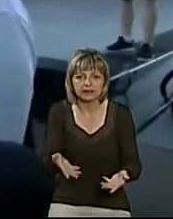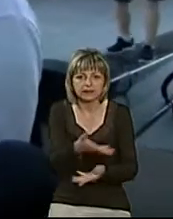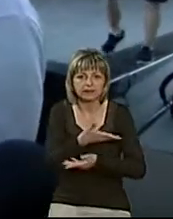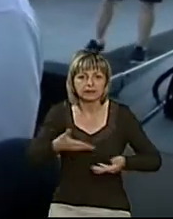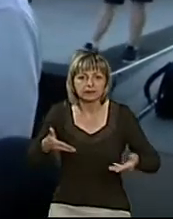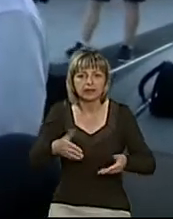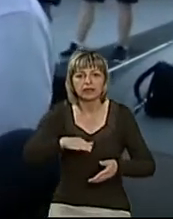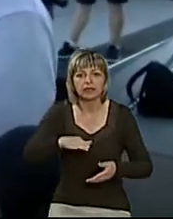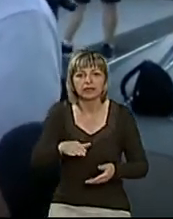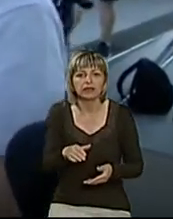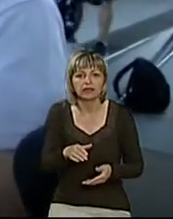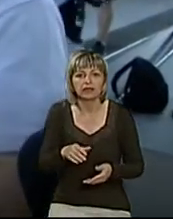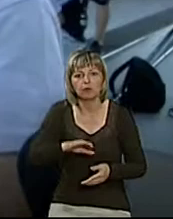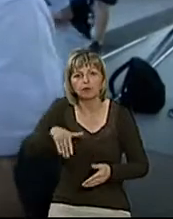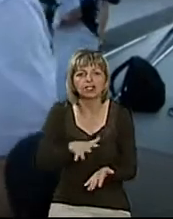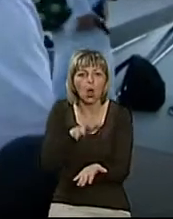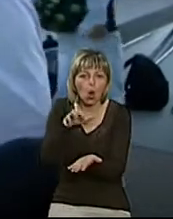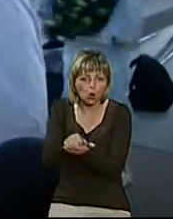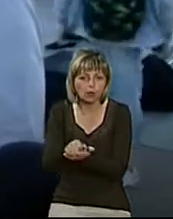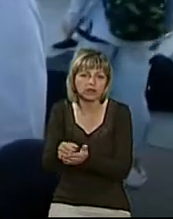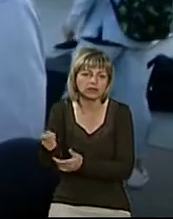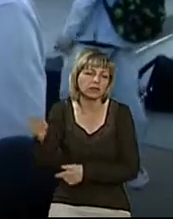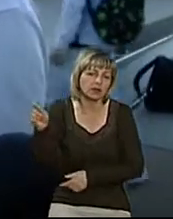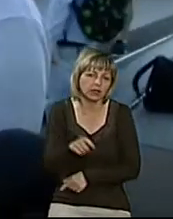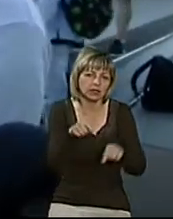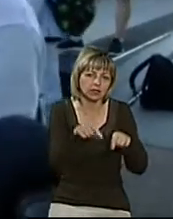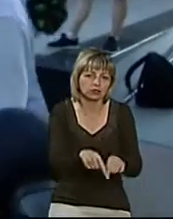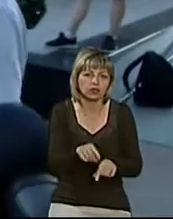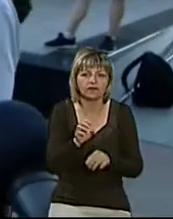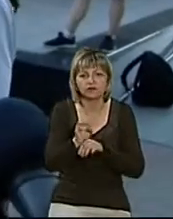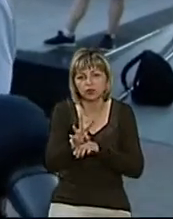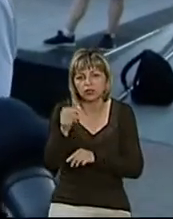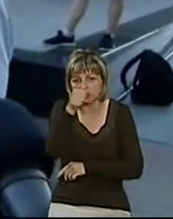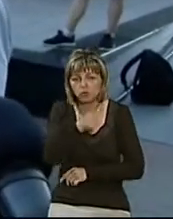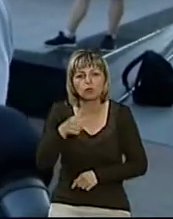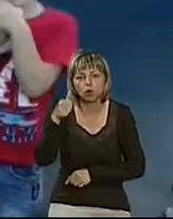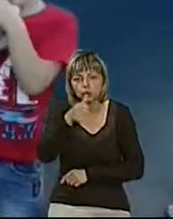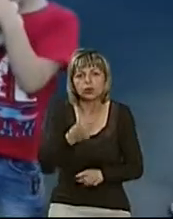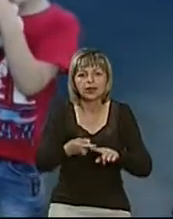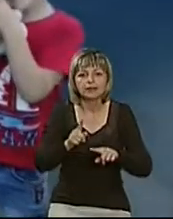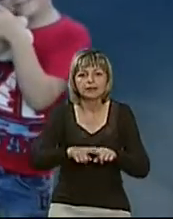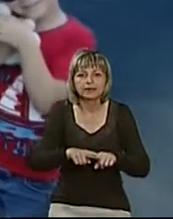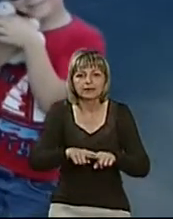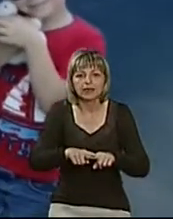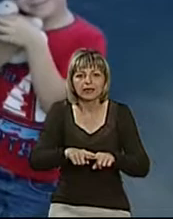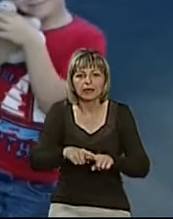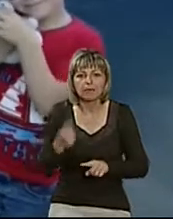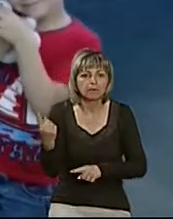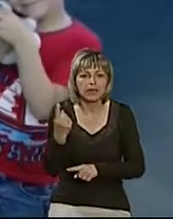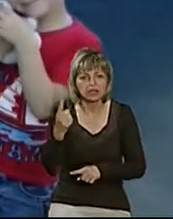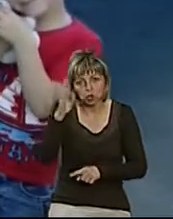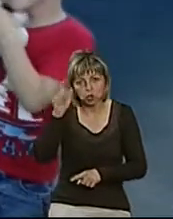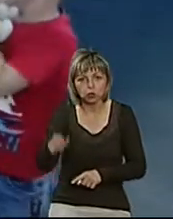одразу після окупації сюди приїхали. Після окупації в 2014 році цей перший